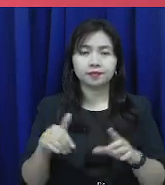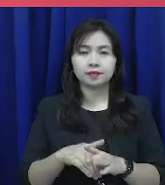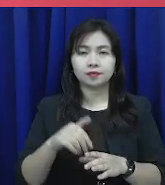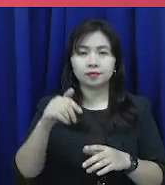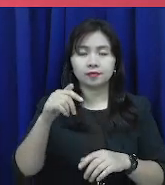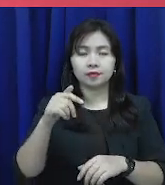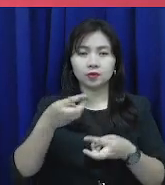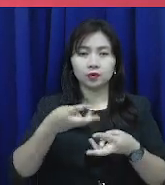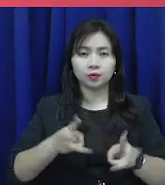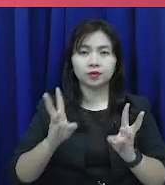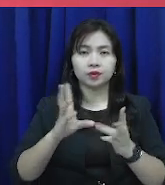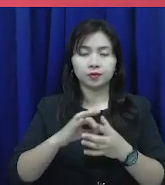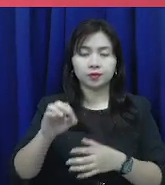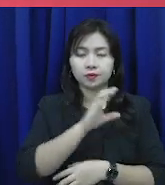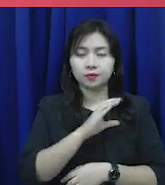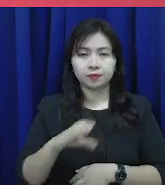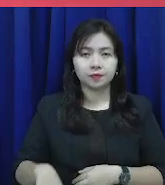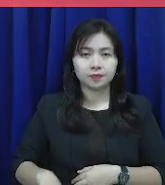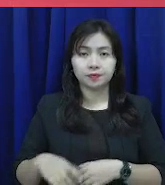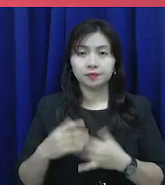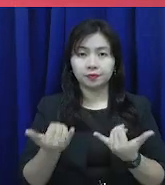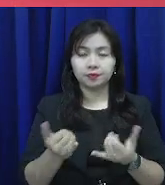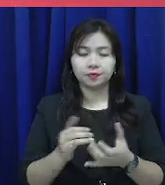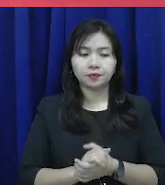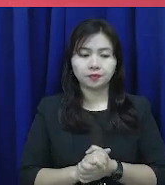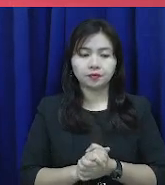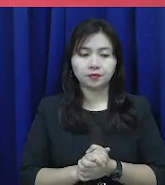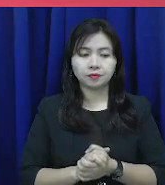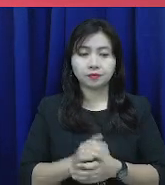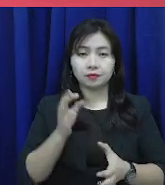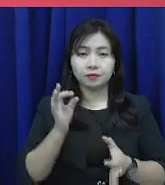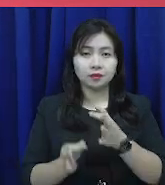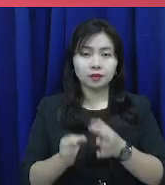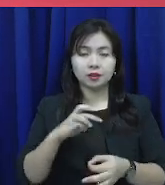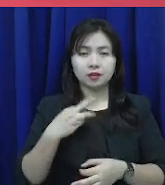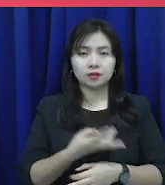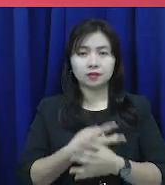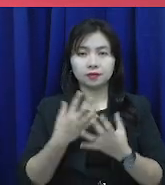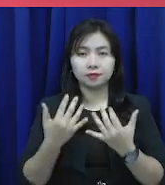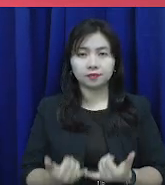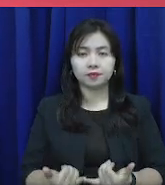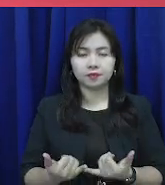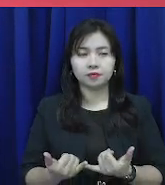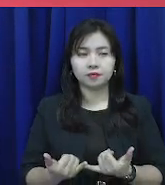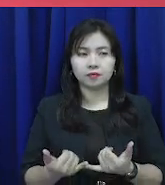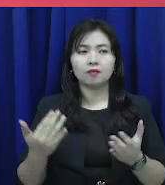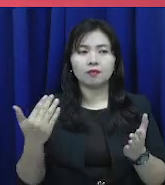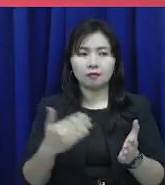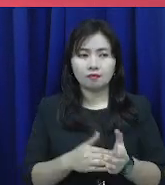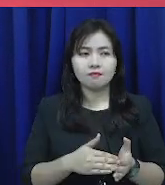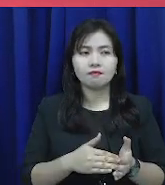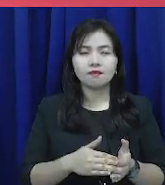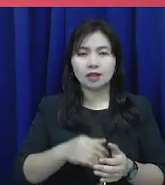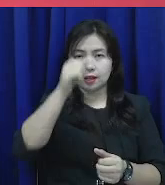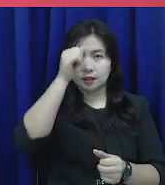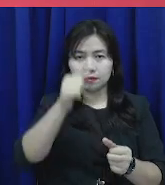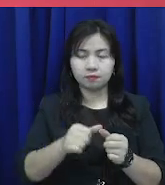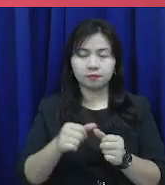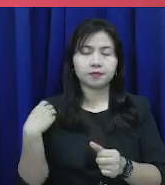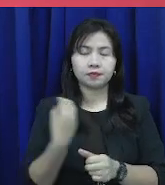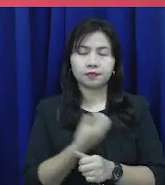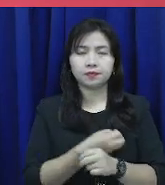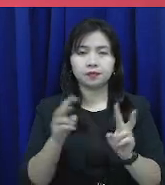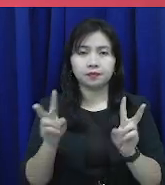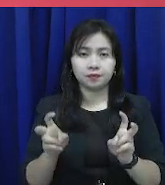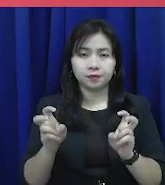ng panginoon kaya ko po sinasabi yan mga kapatid It's because kung Babalikan natin yung topic natin doon po sa Matthew chapter 13